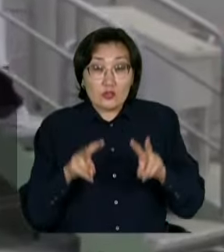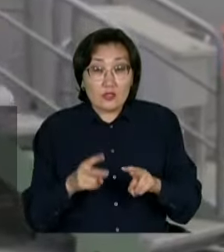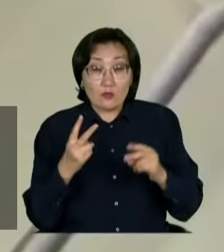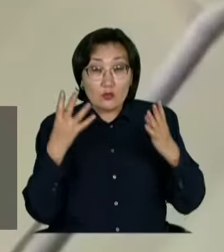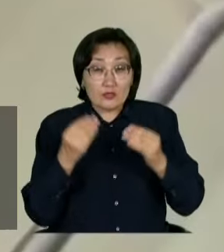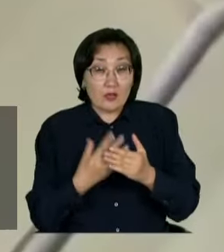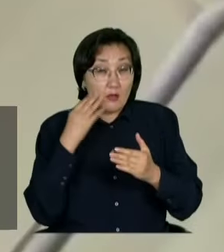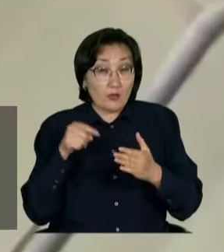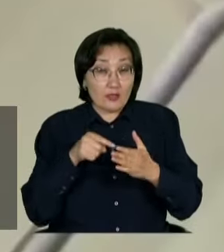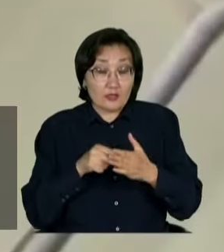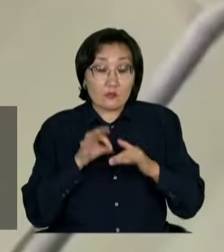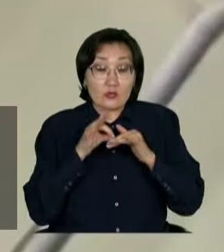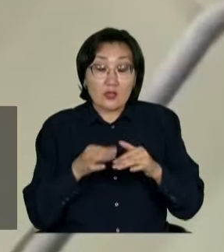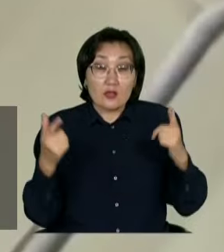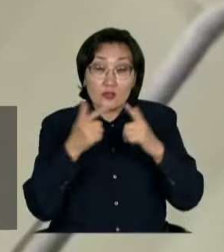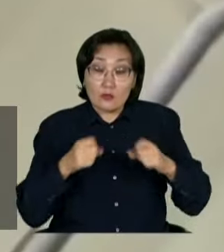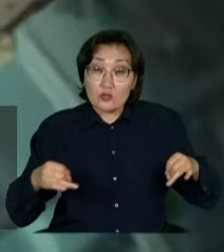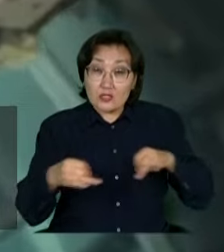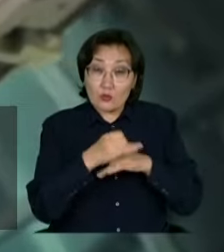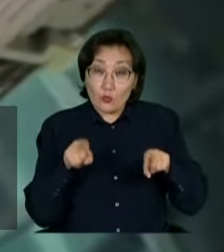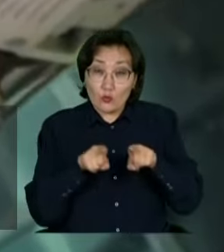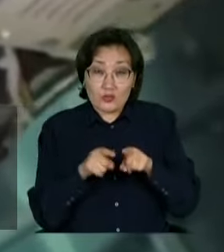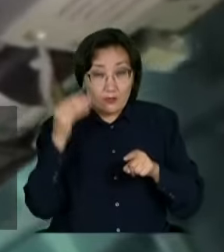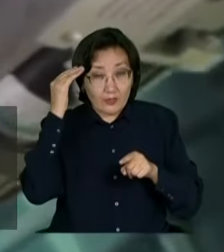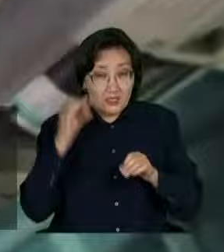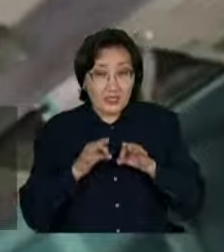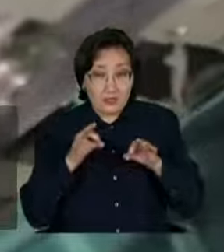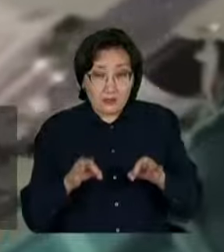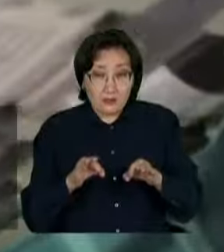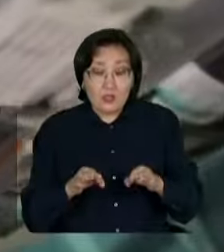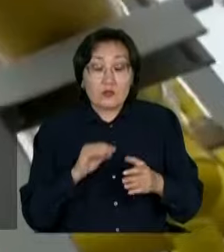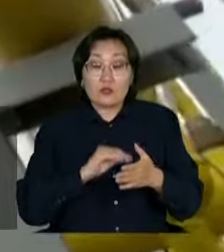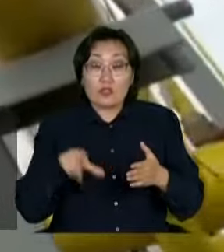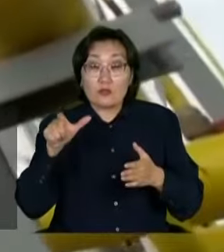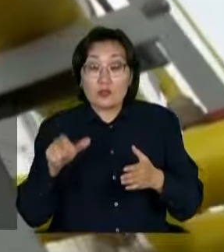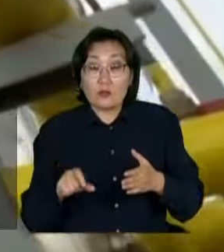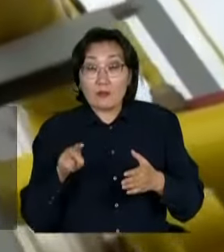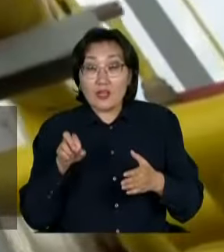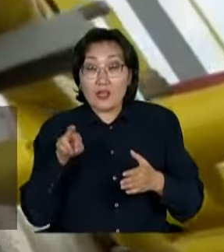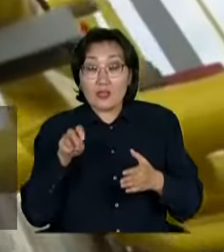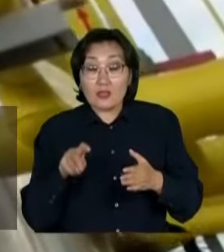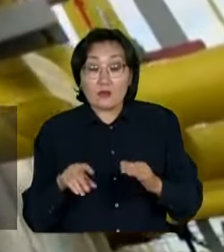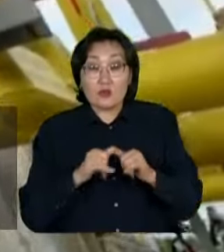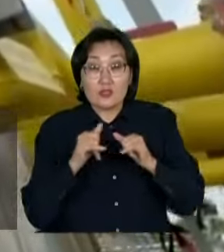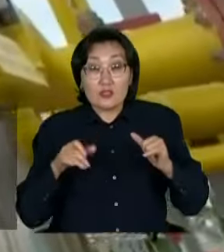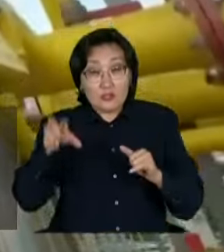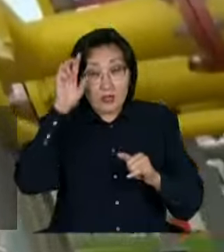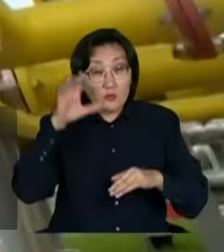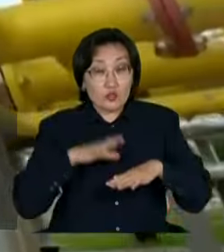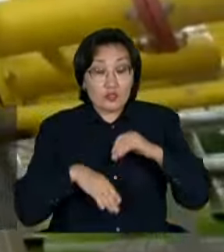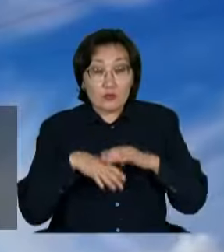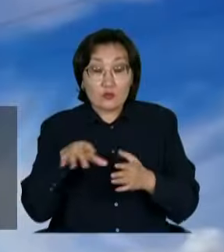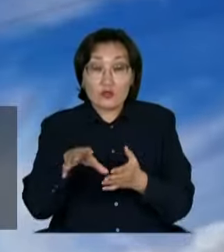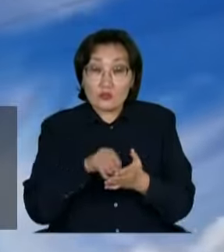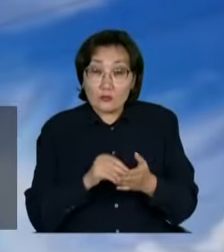бұрын Алматыда өткен жария талқылау кезінде осылай деп пікір білдірген еді. Ал жазушы Құдияр Біләл дамыған мемлекеттердің тәжірибесіне